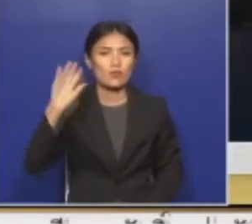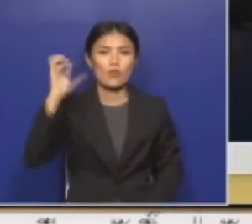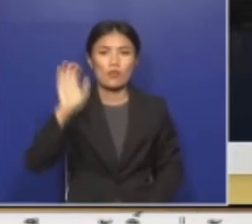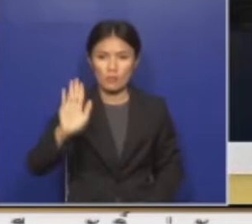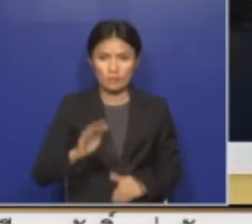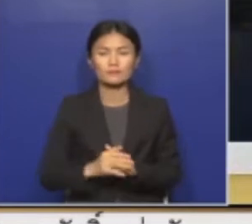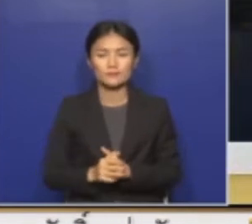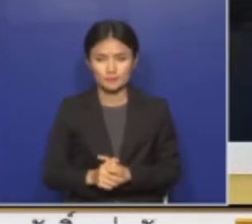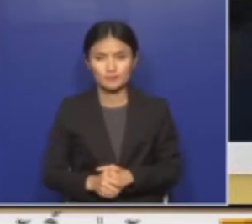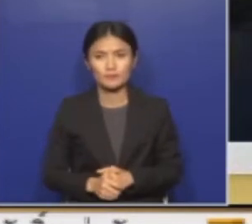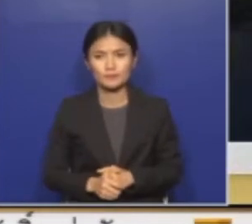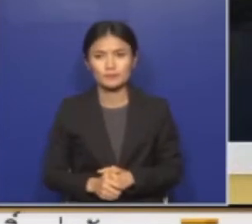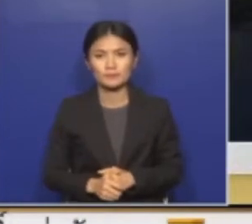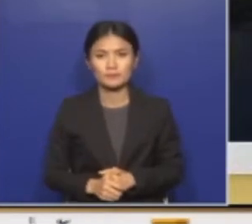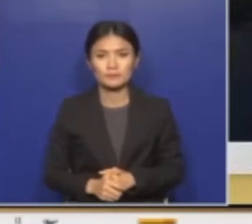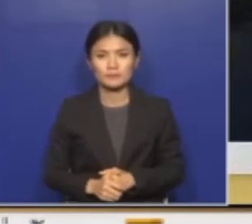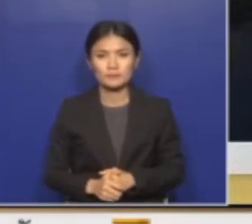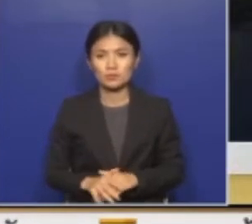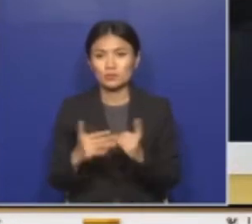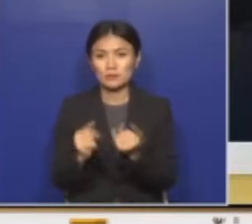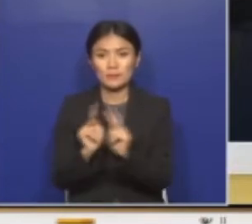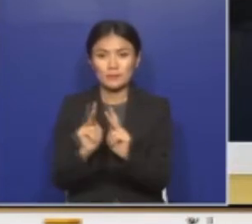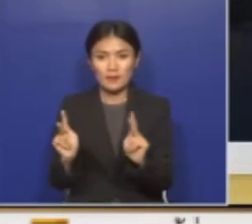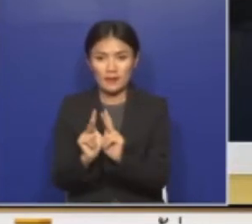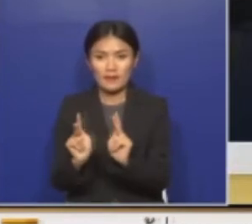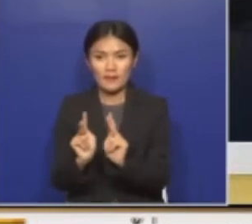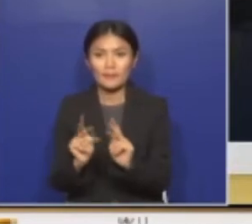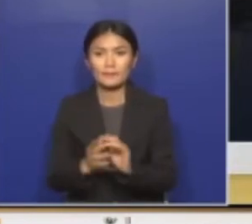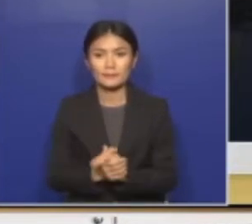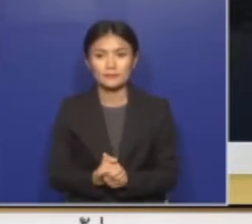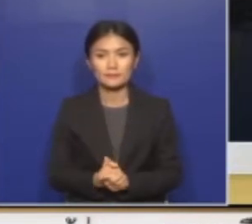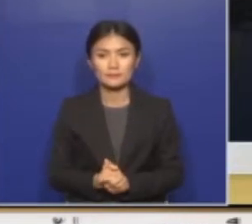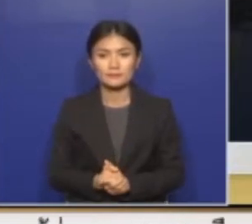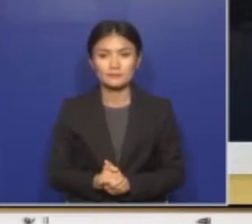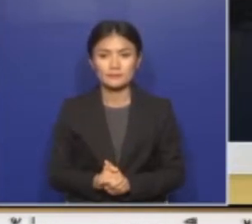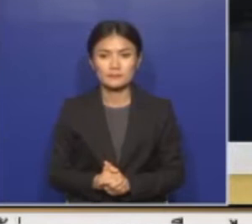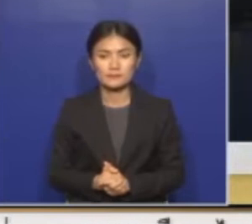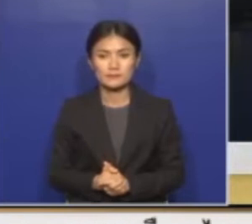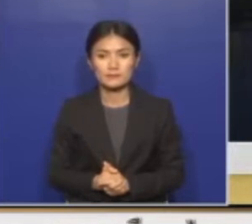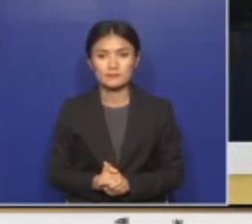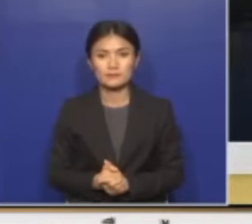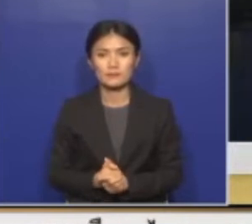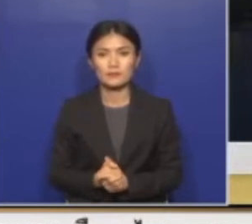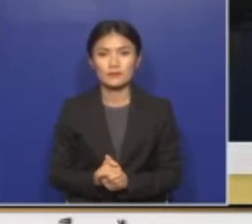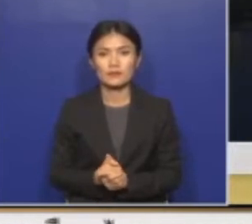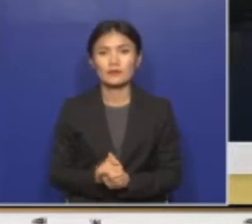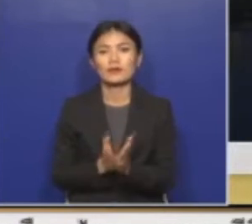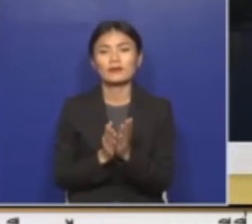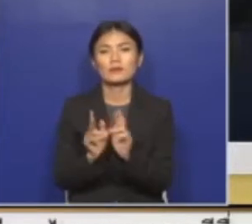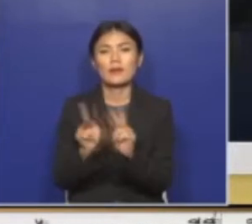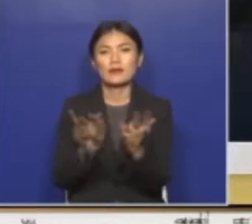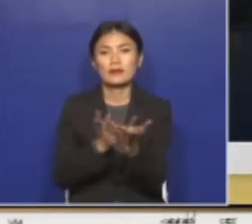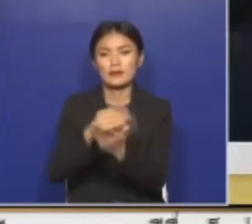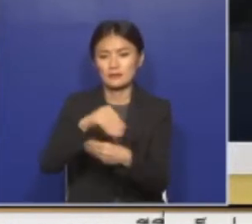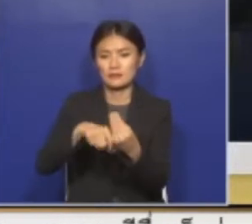ครับคณะกรรมาธิการวิสามัญนะครับอ่าระเบียงเศรษฐกิจภาคใต้เนี่ยมีตัว